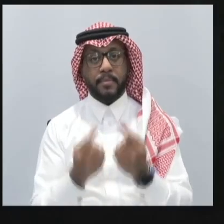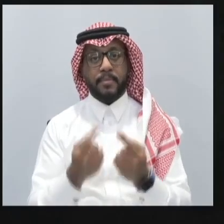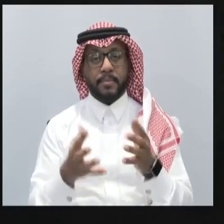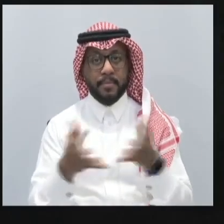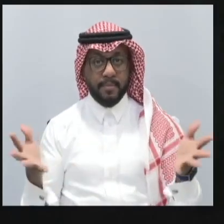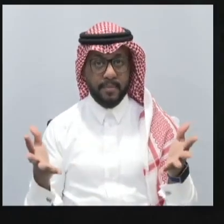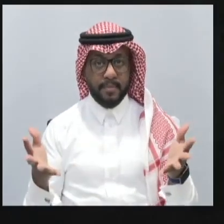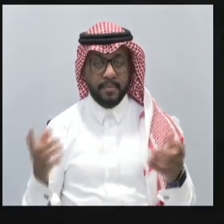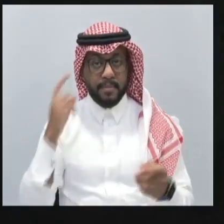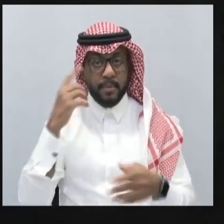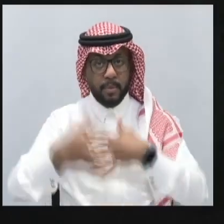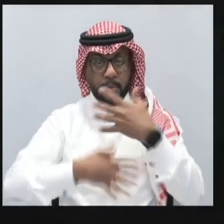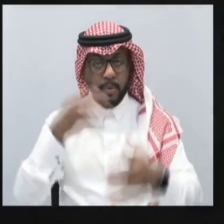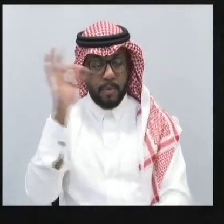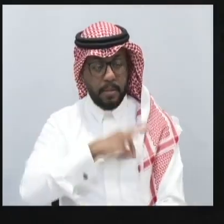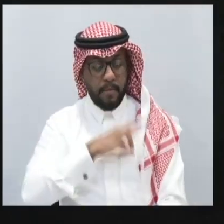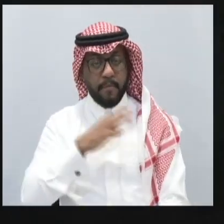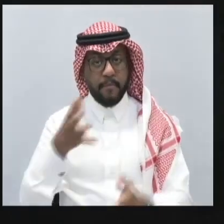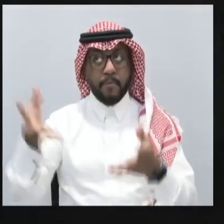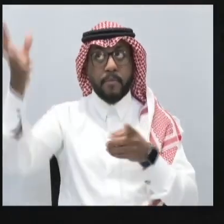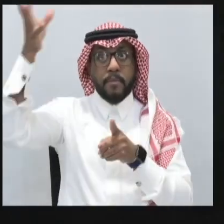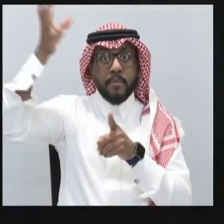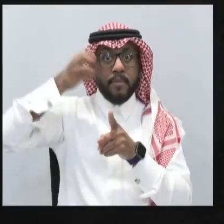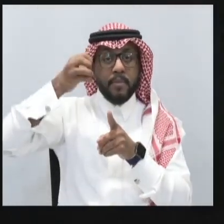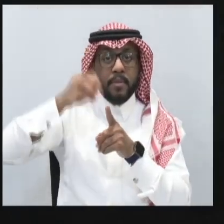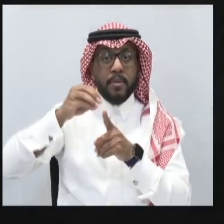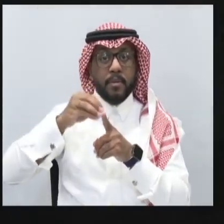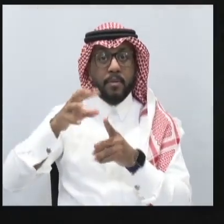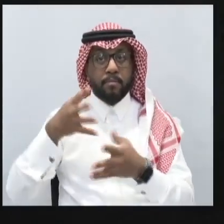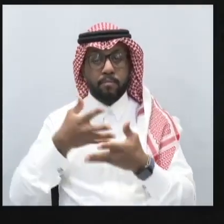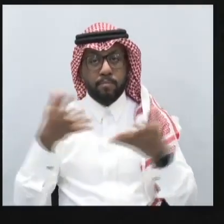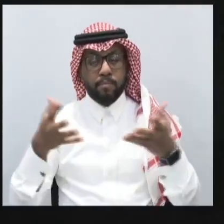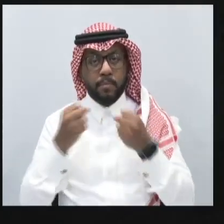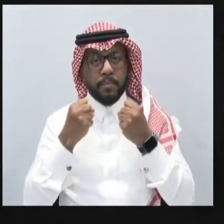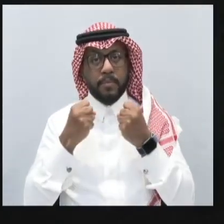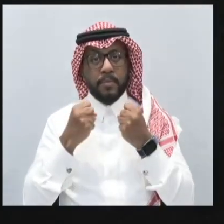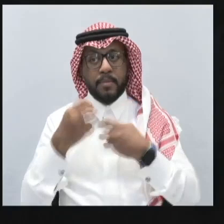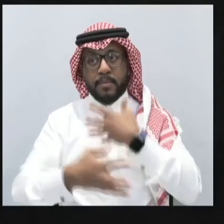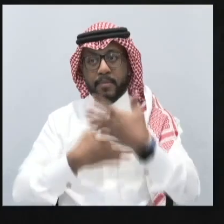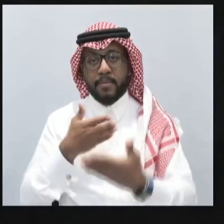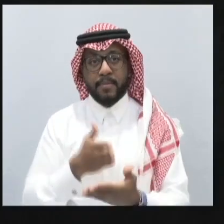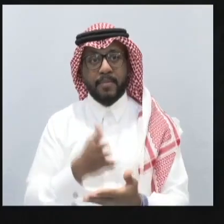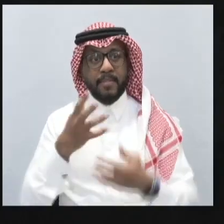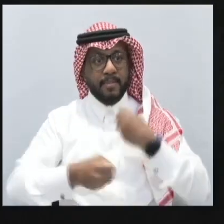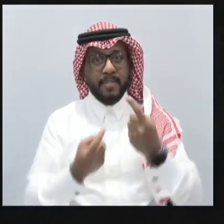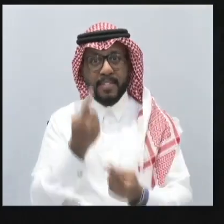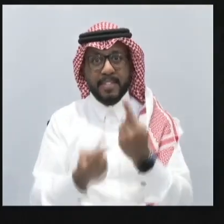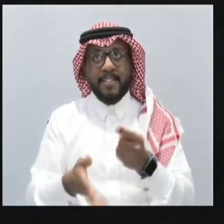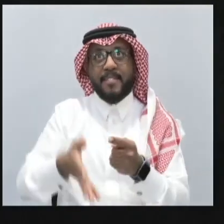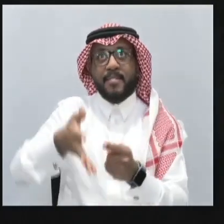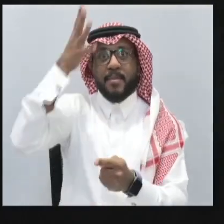النباتات تستفيد من ضوء الشمس وتاخذ من طاقتها عشان تقدر تصنع